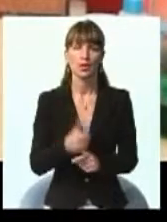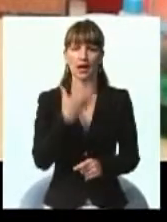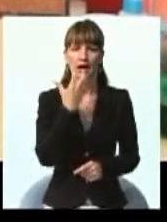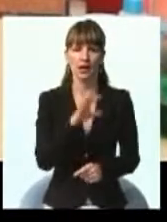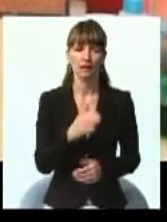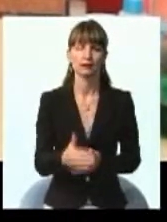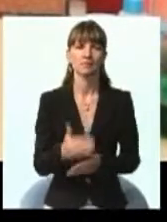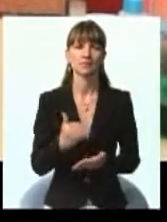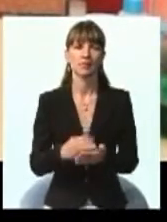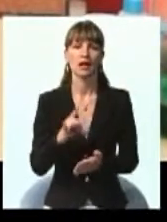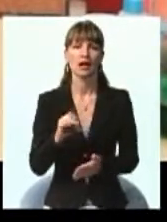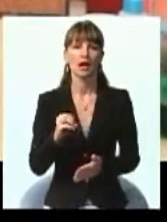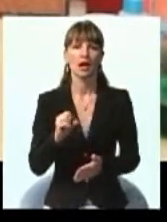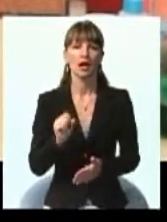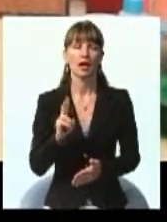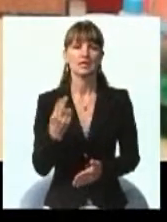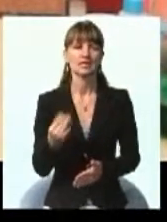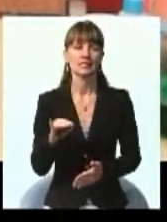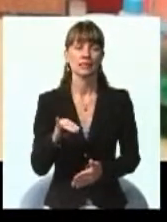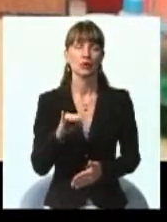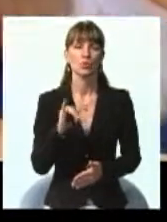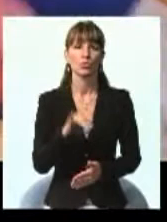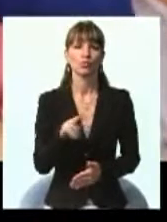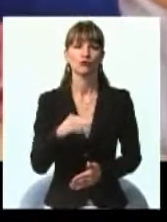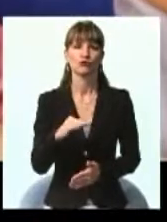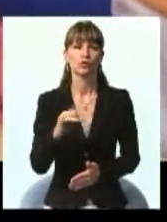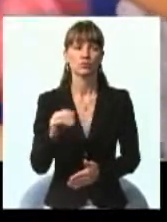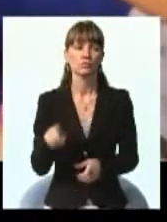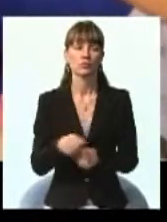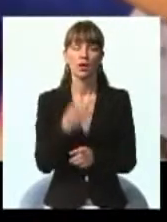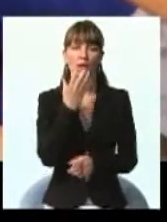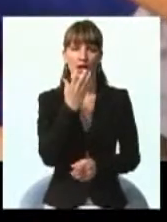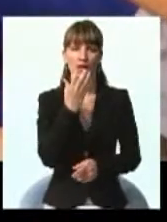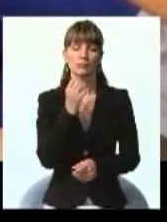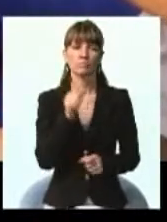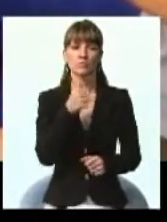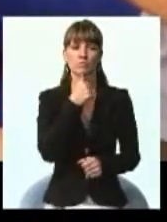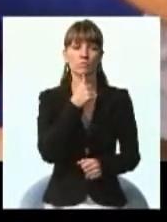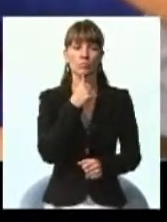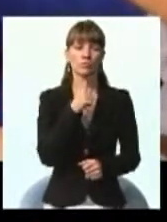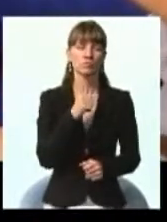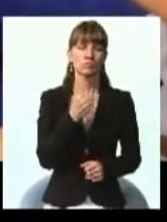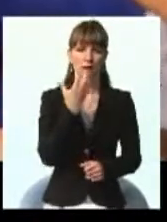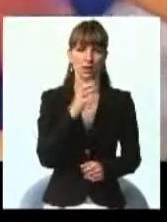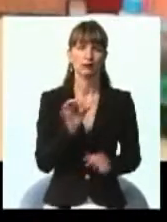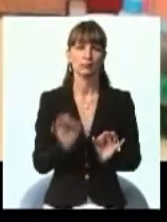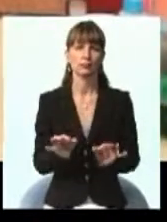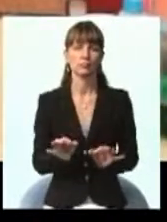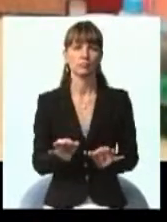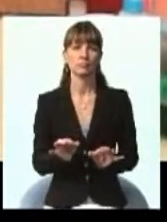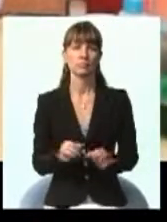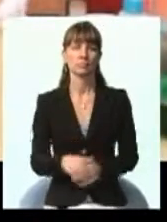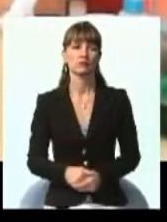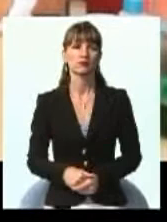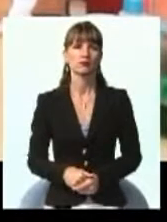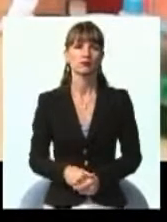В результаті реакції джина вона дуже нагрілася. Можна спробувати пальчиком. Гаряча, правда?